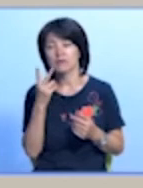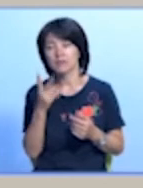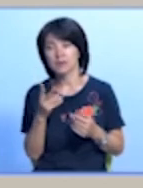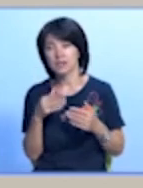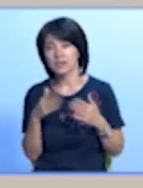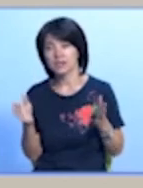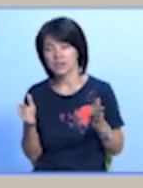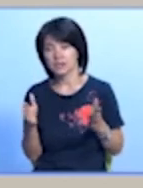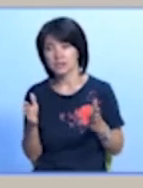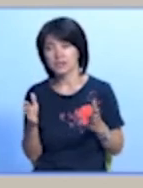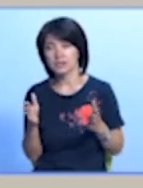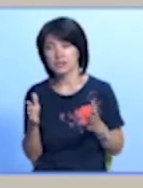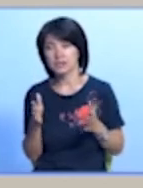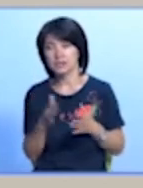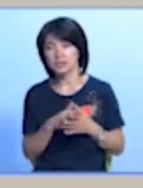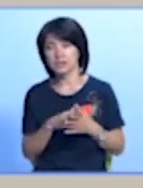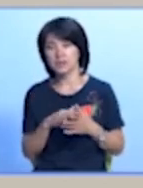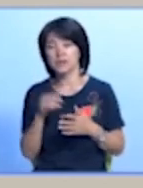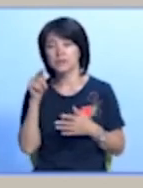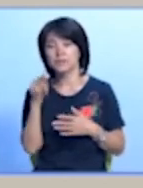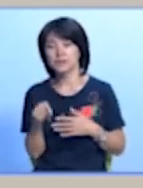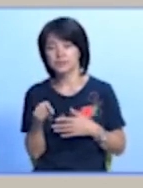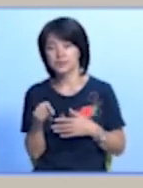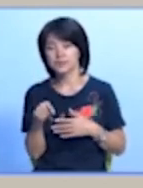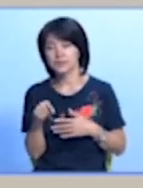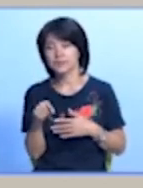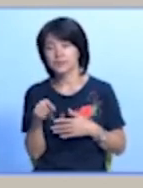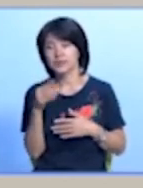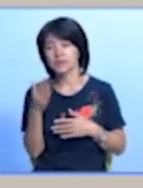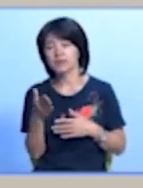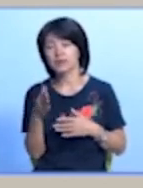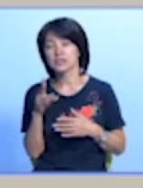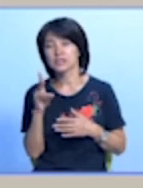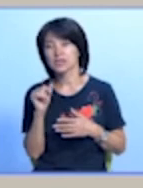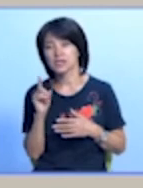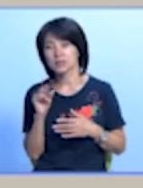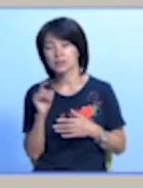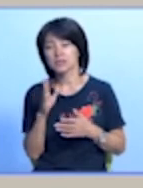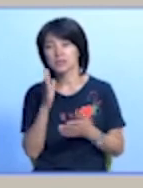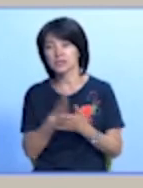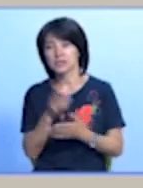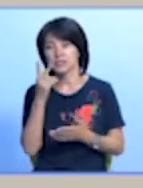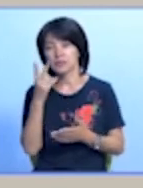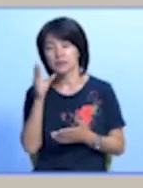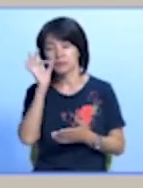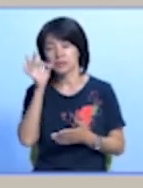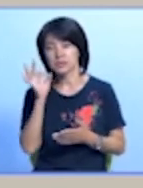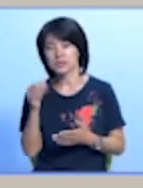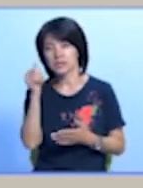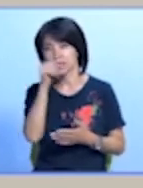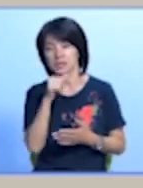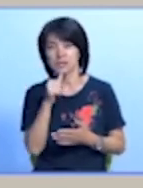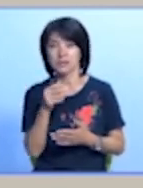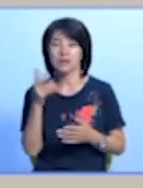на супруга и супругу. Тогда на ваше накопление начисляется 2% годовых, но вы